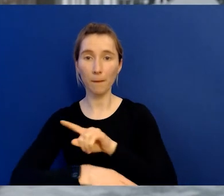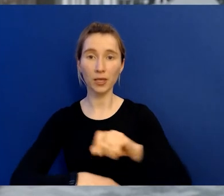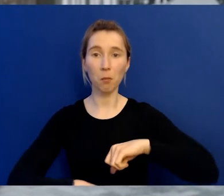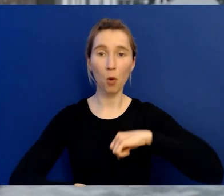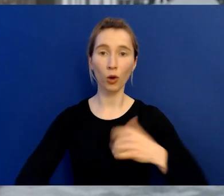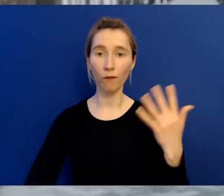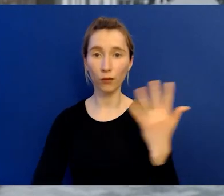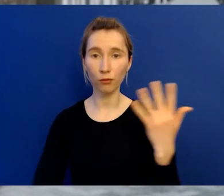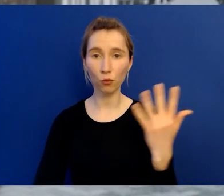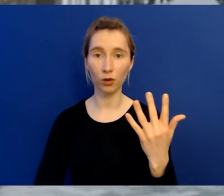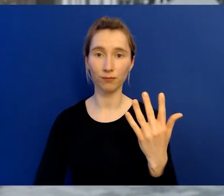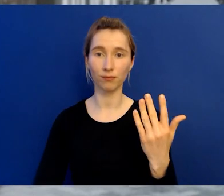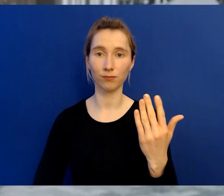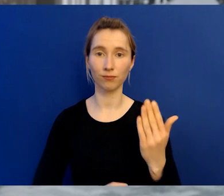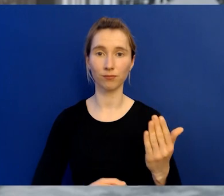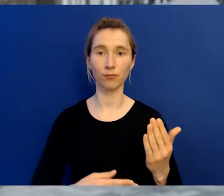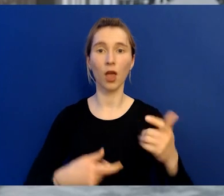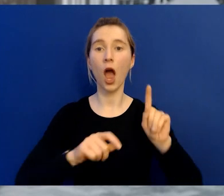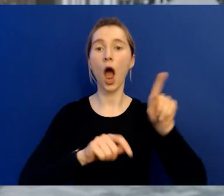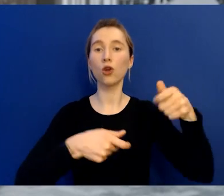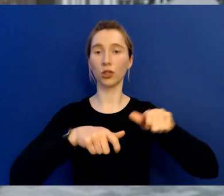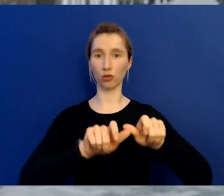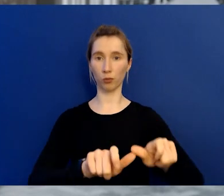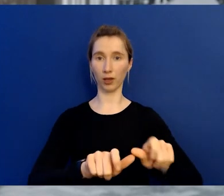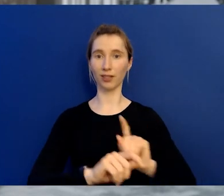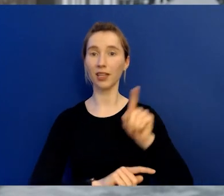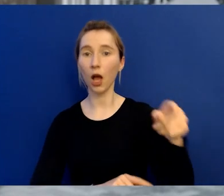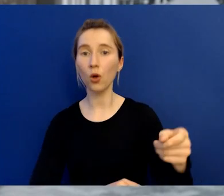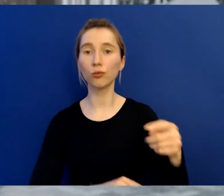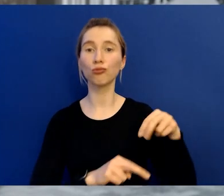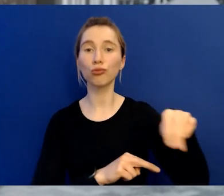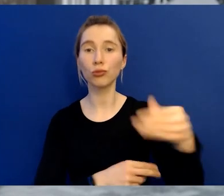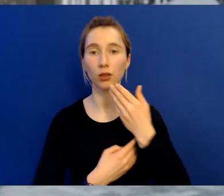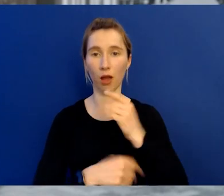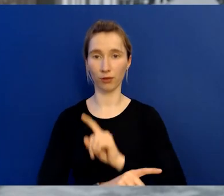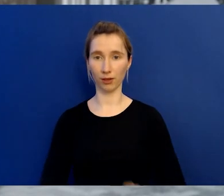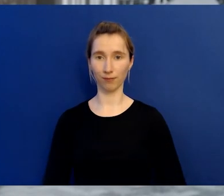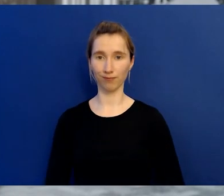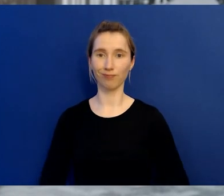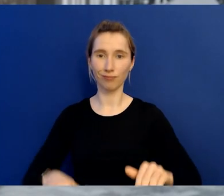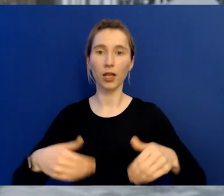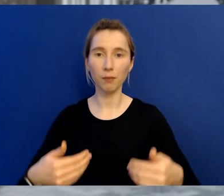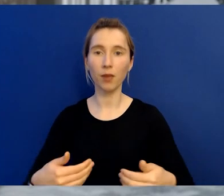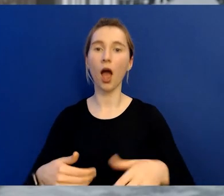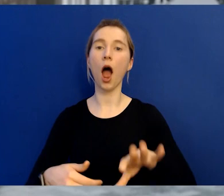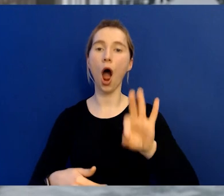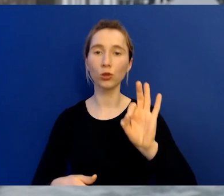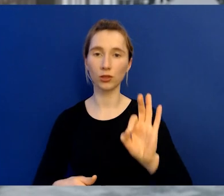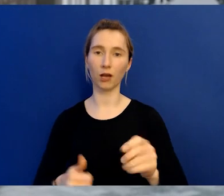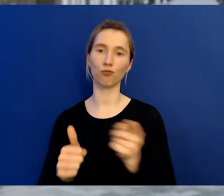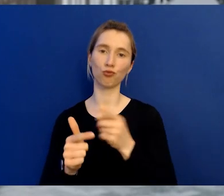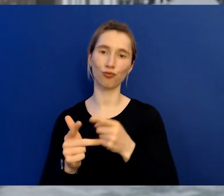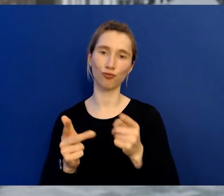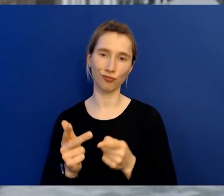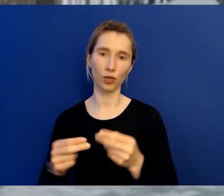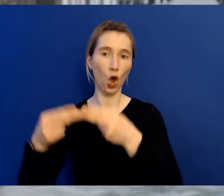Uhr gilt. Es gibt Ausnahmen. Auch die sind auf unserer Homepage veröffentlicht.